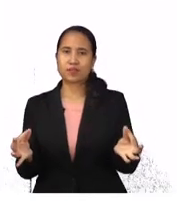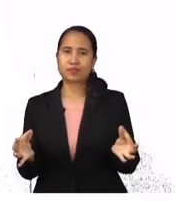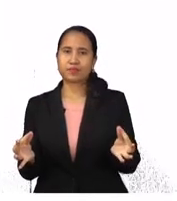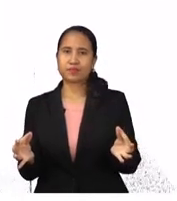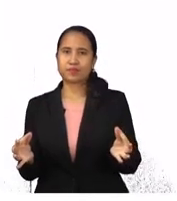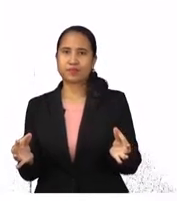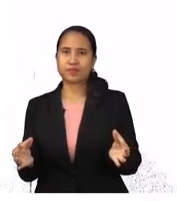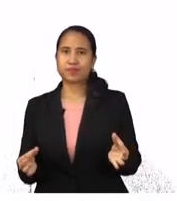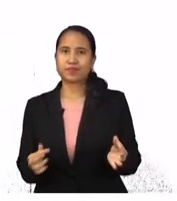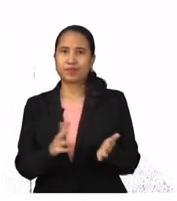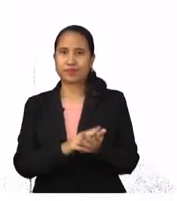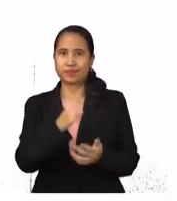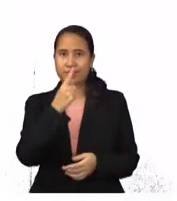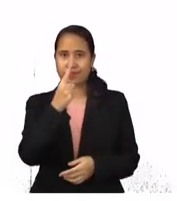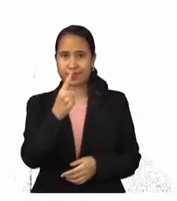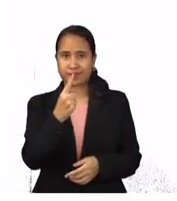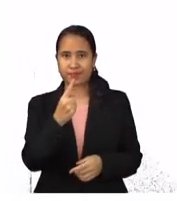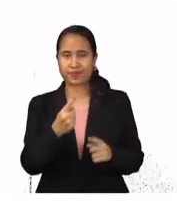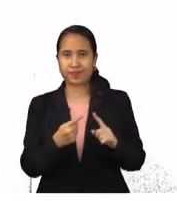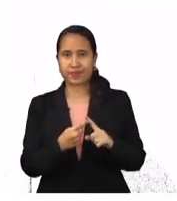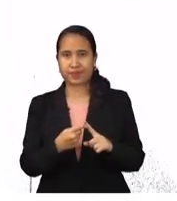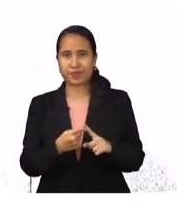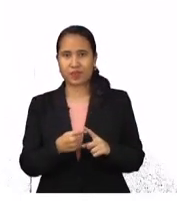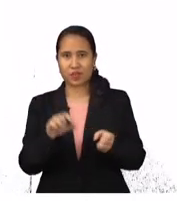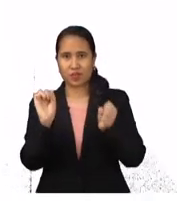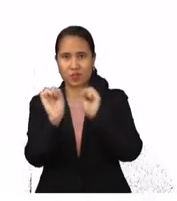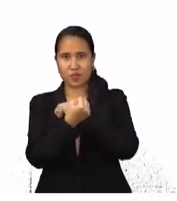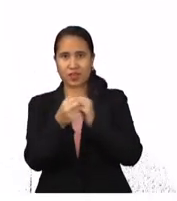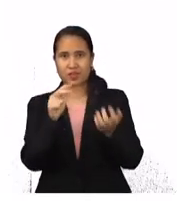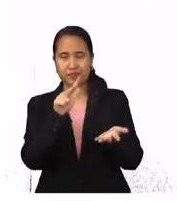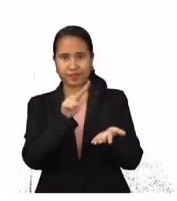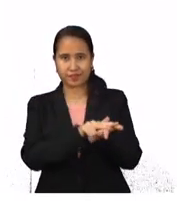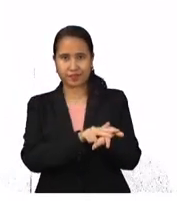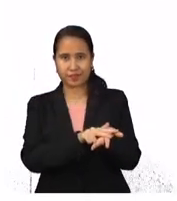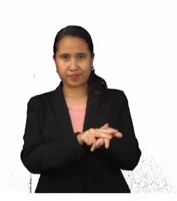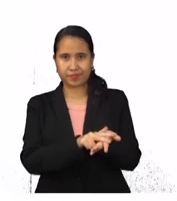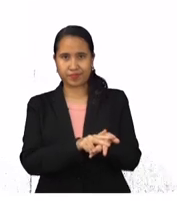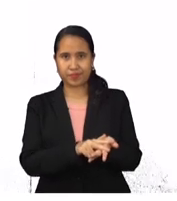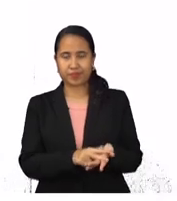in artikel 1 lid 1 sub g van de wijzigingswet in zaken de feiten